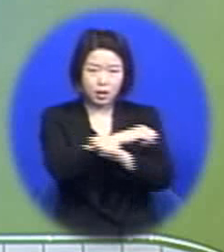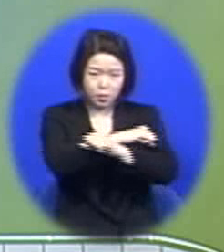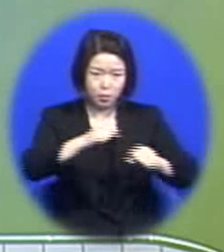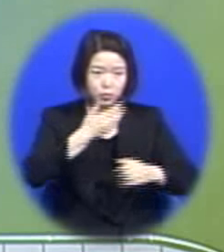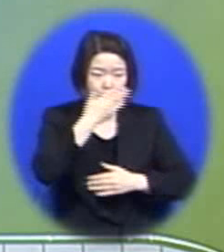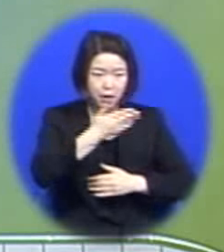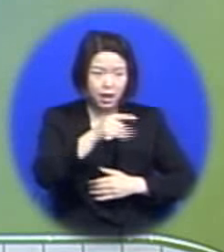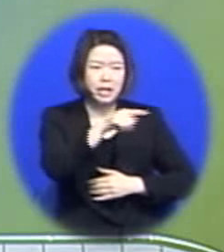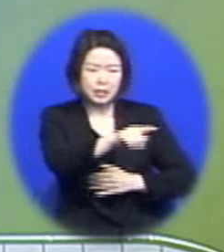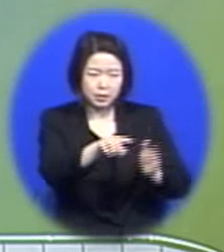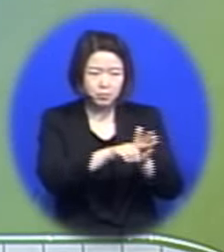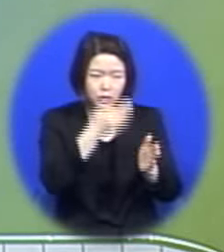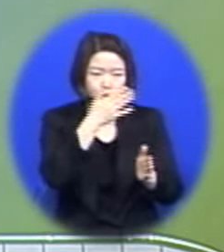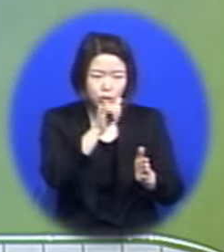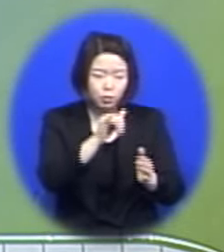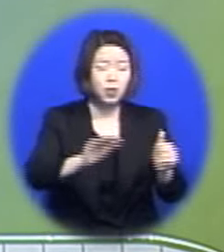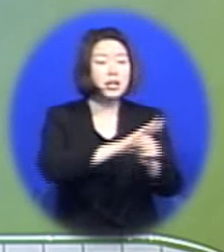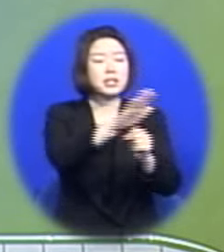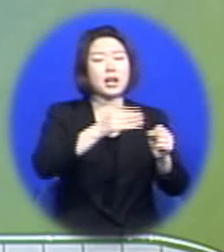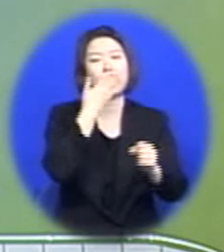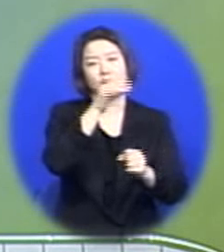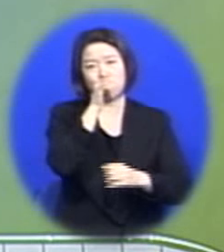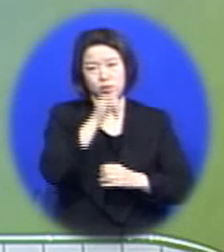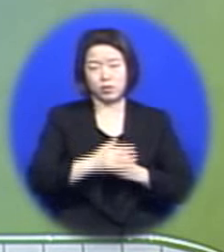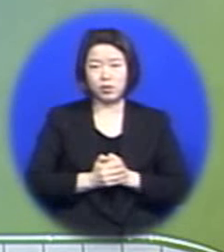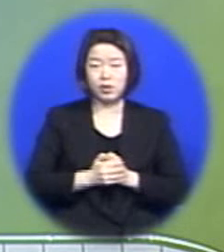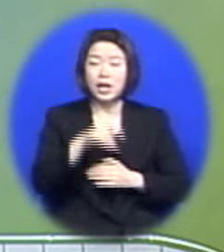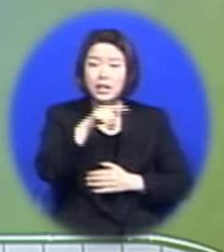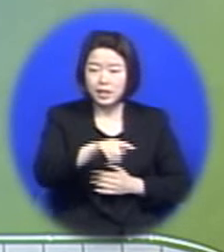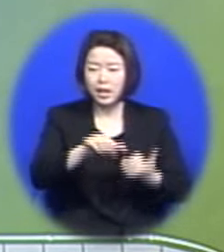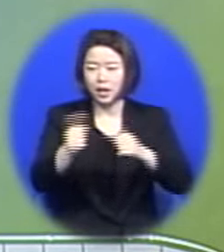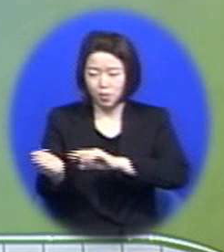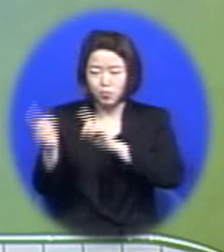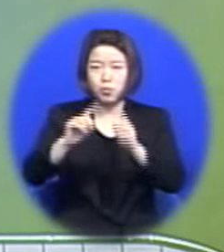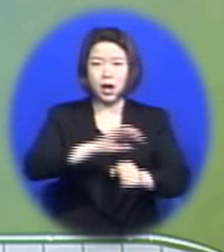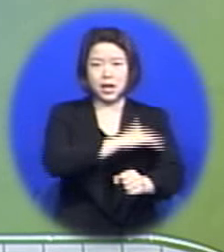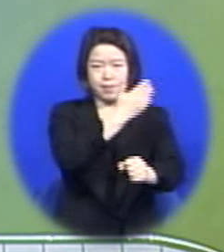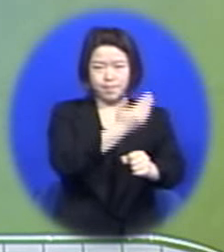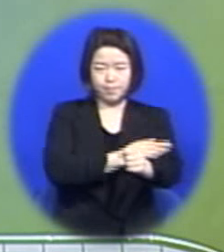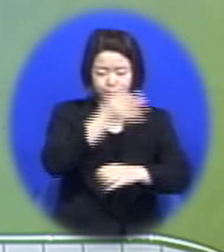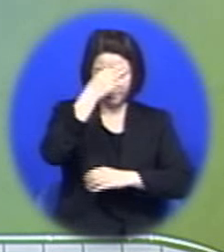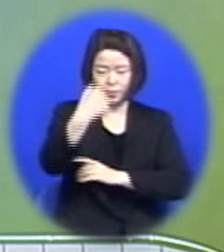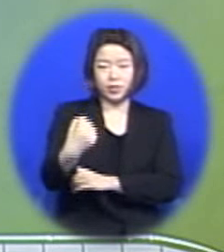그를 사랑할 수 있게 된다고요. 이게 부활의 능력이에요.